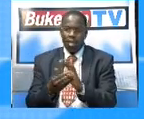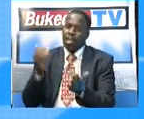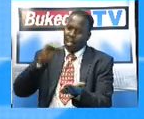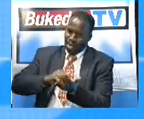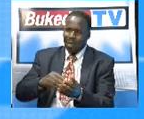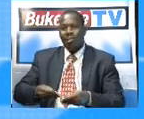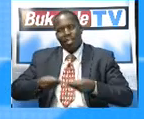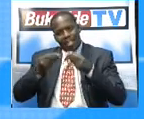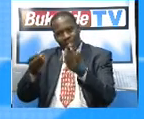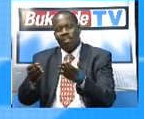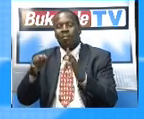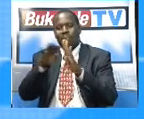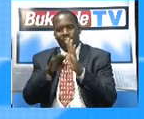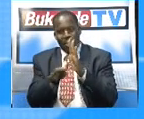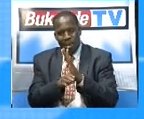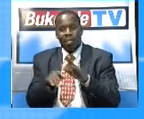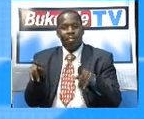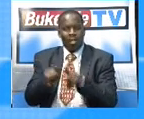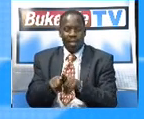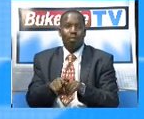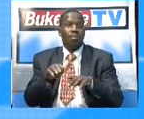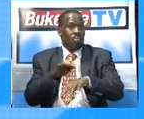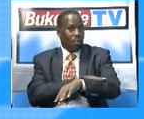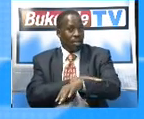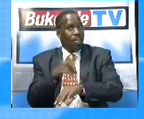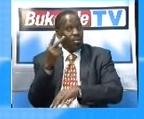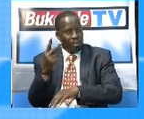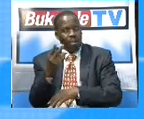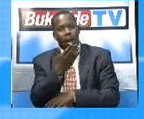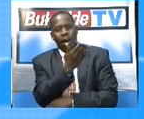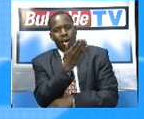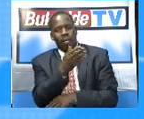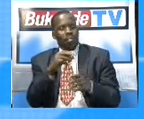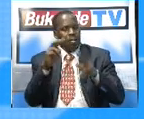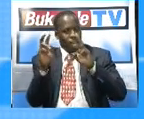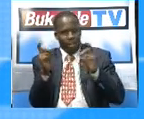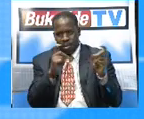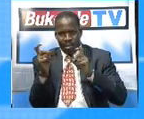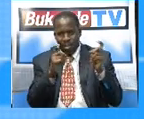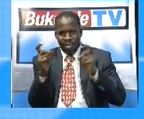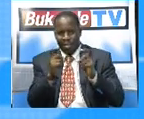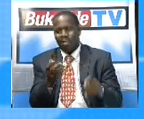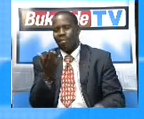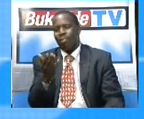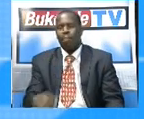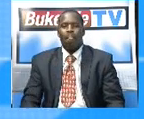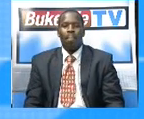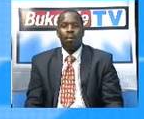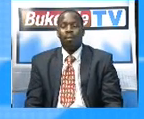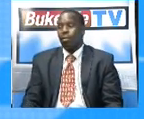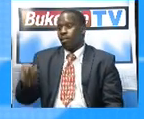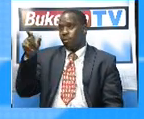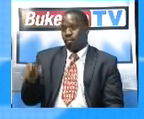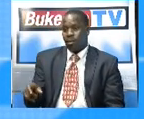bisinga okwebyo mu program ejjo kubera kubukede tu n'olwekyo maso ku lutimbe. Sema katunudde